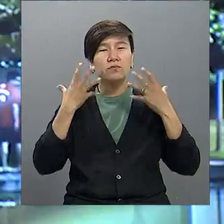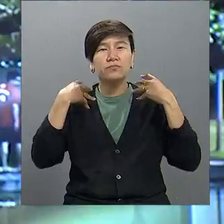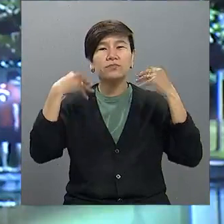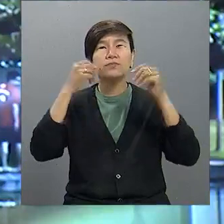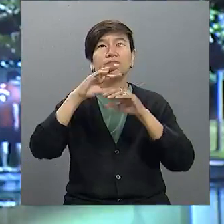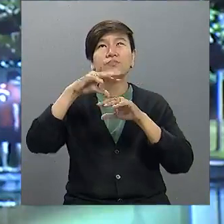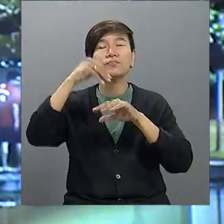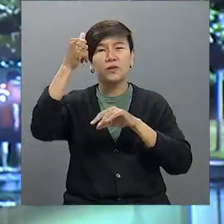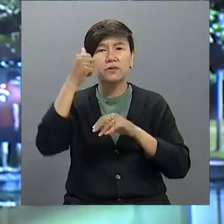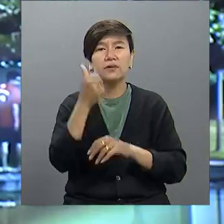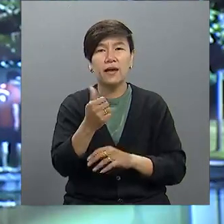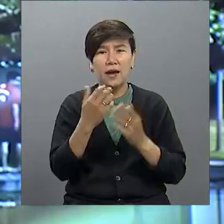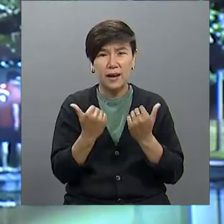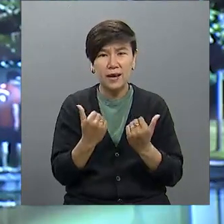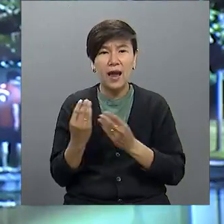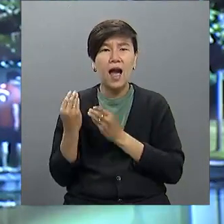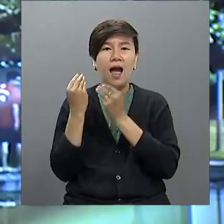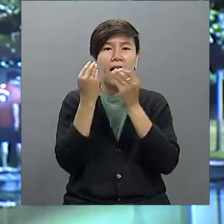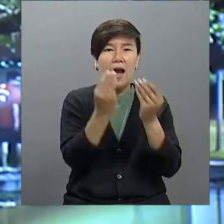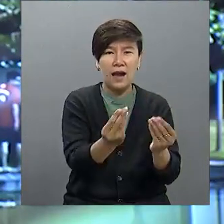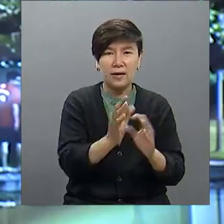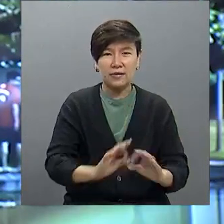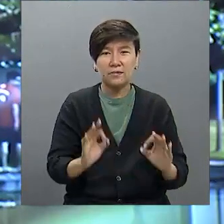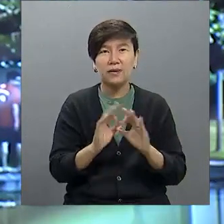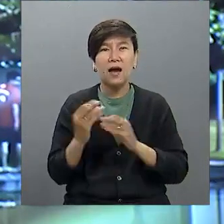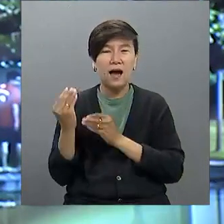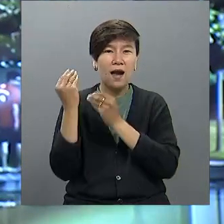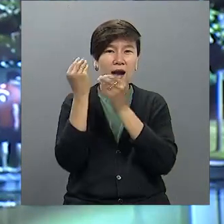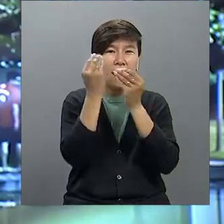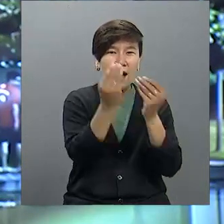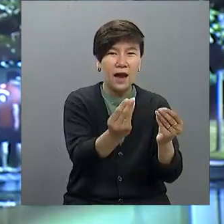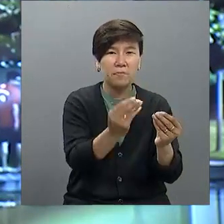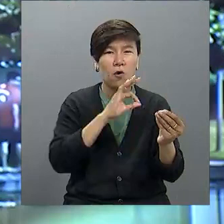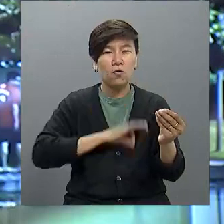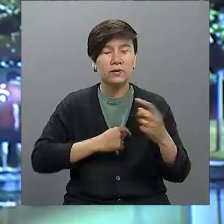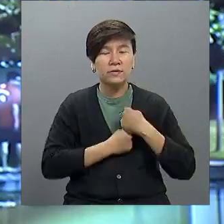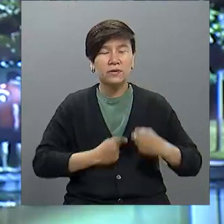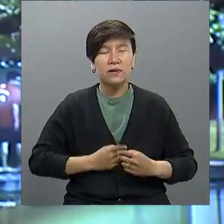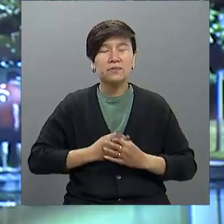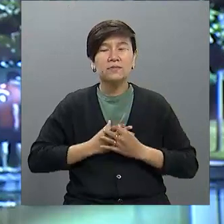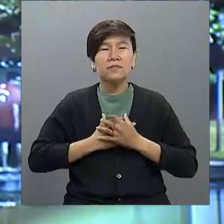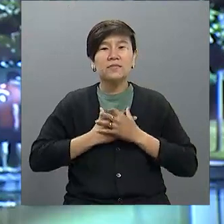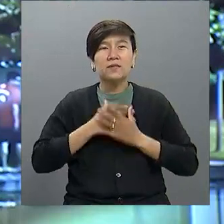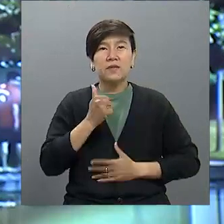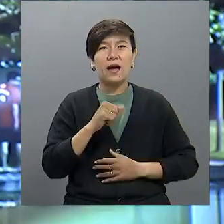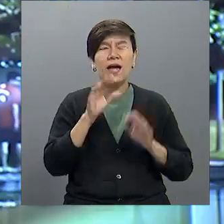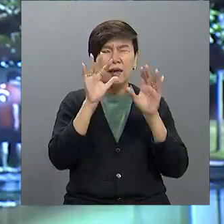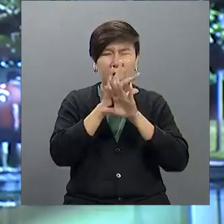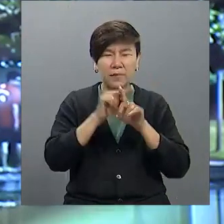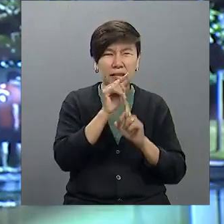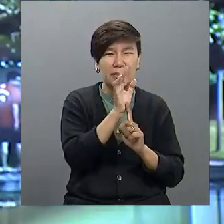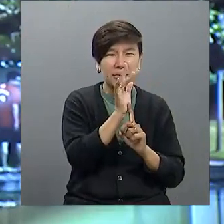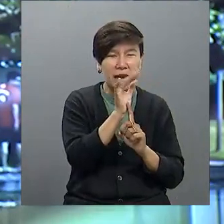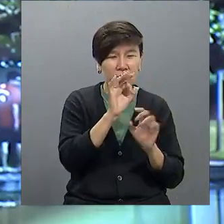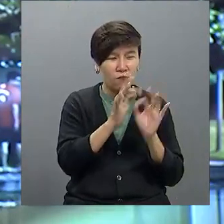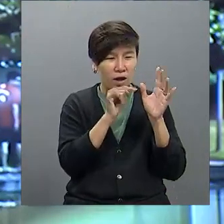ให้เนี่ยค่ะมันยิ่งให้ยิ่งได้เนาะเหมือนเทียนนะคะเราต่อเทียนนะคะแสงสว่างก็ยังคงอยู่กับเราด้วยแล้วก็ยังเป็นแสงสว่